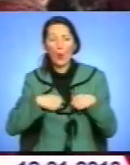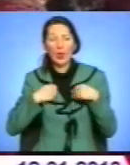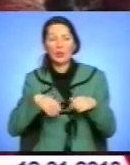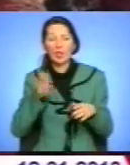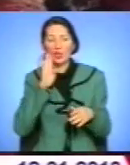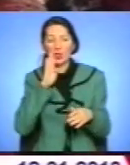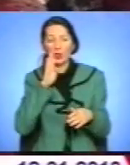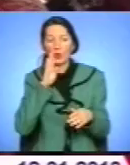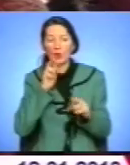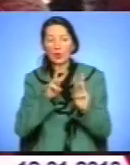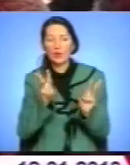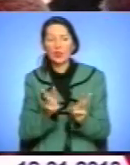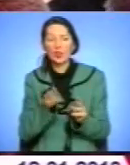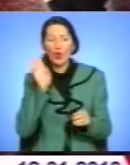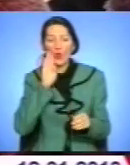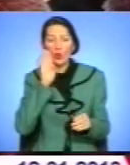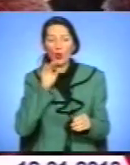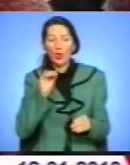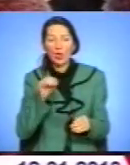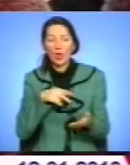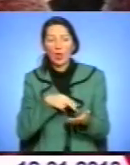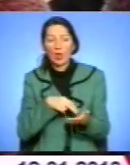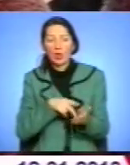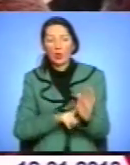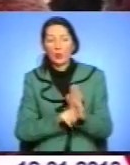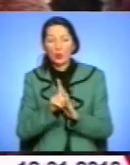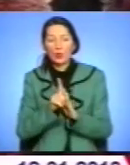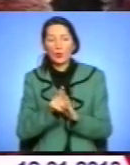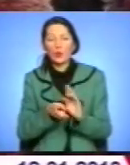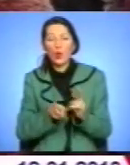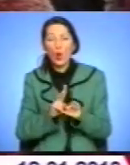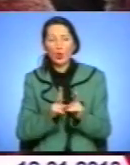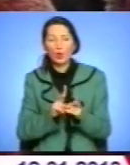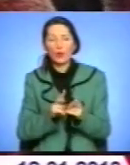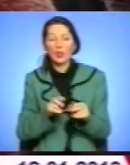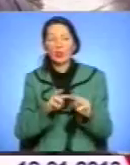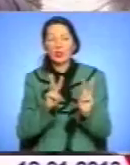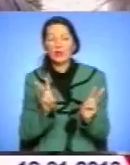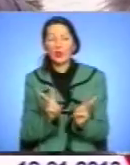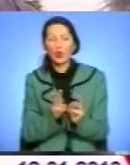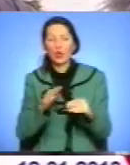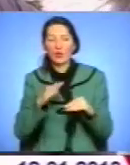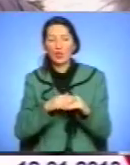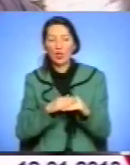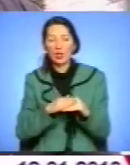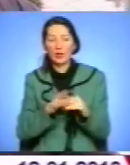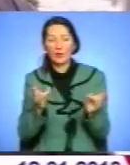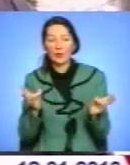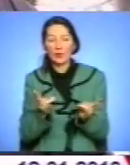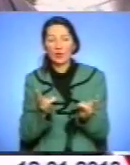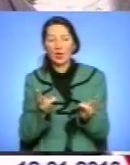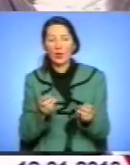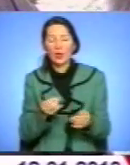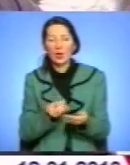жінкою священою водою і приступимо до готування святої вечері. Досить бережно потрібно ставитися, власне, до